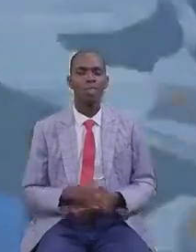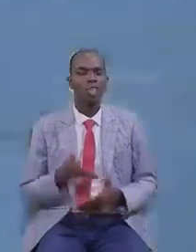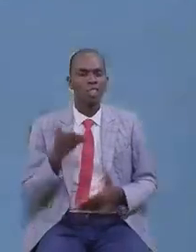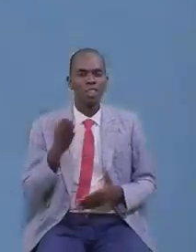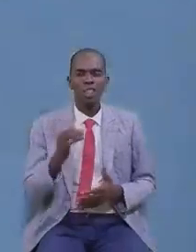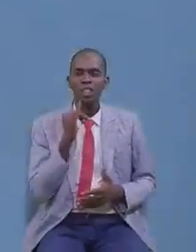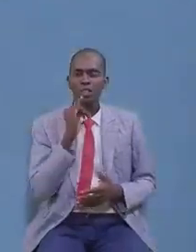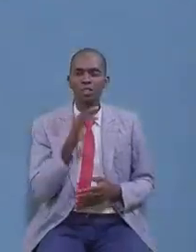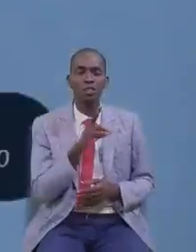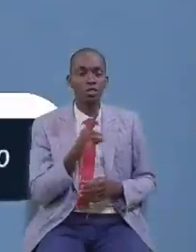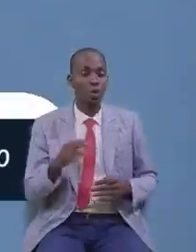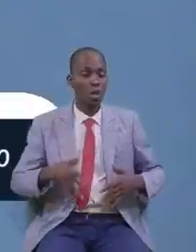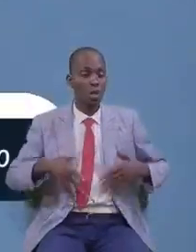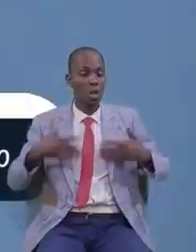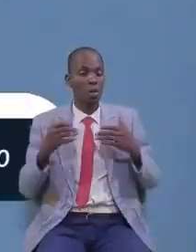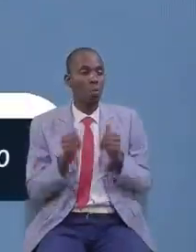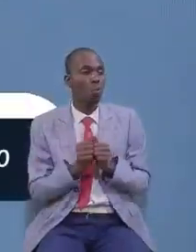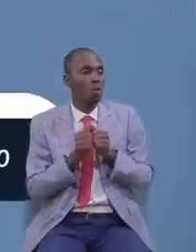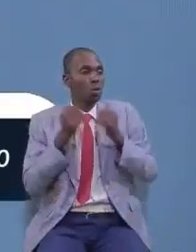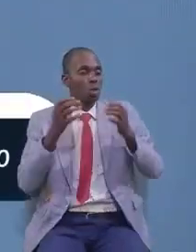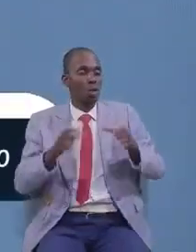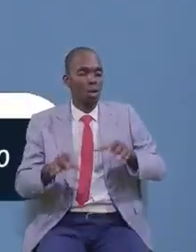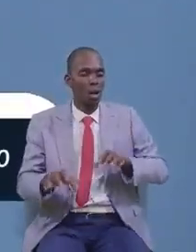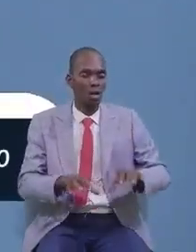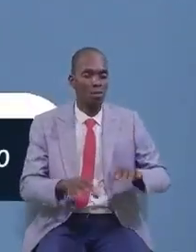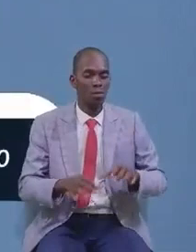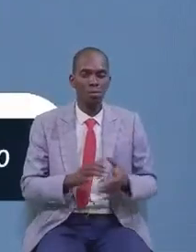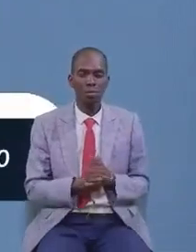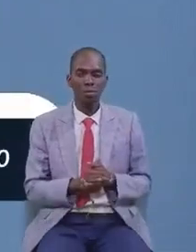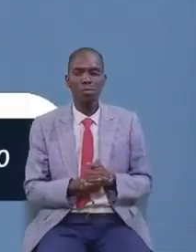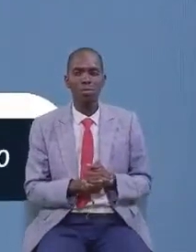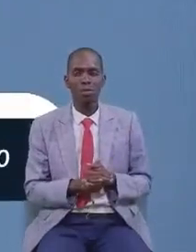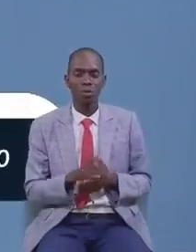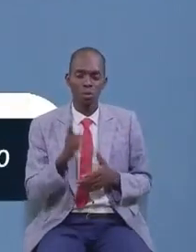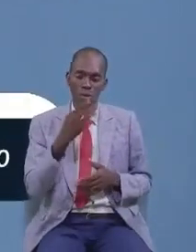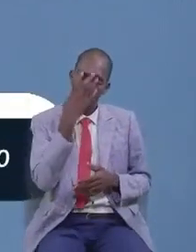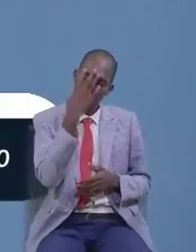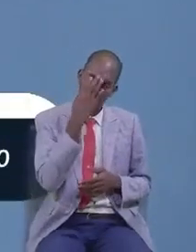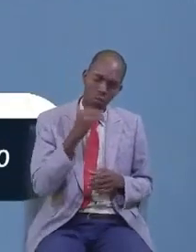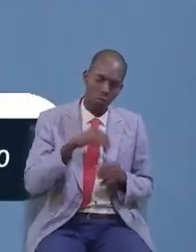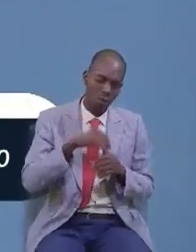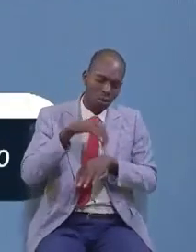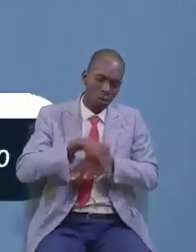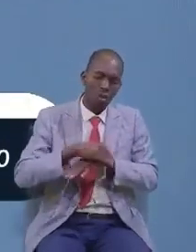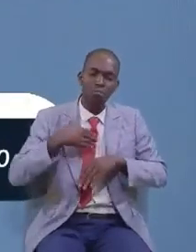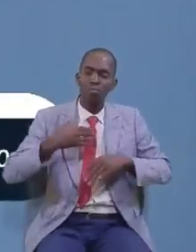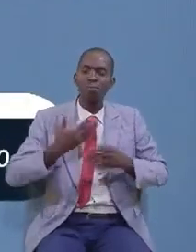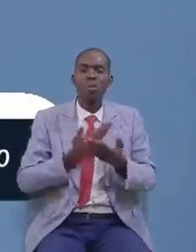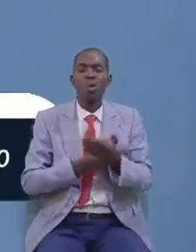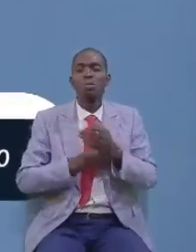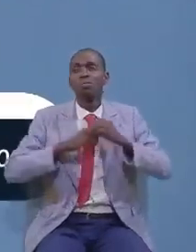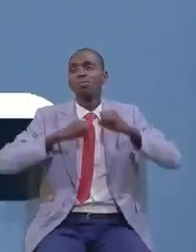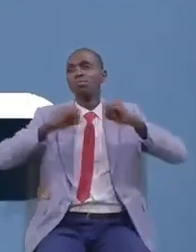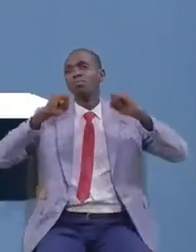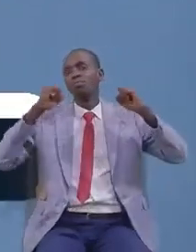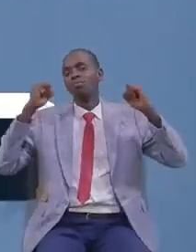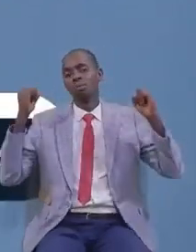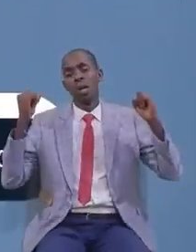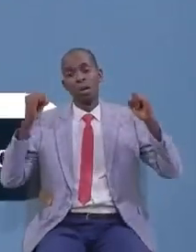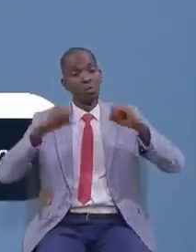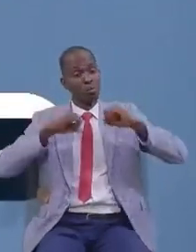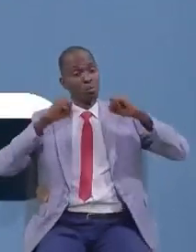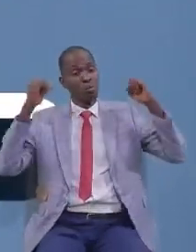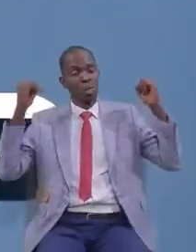వితౌట్ యాక్షన్. ఏమండి, క్రియలు లేకుండా జీవితమే లేదు. స్లీప్ ఇన్ ద నైట్, ఐ వేక్ అప్ ఇన్ ద మార్నింగ్, దట్ వేకింగ్ అప్ ఇస్